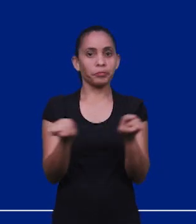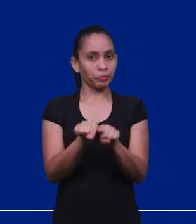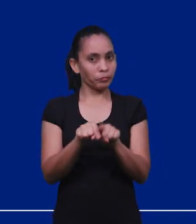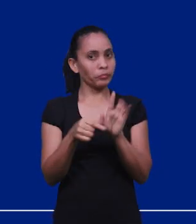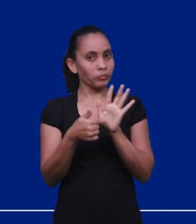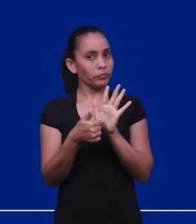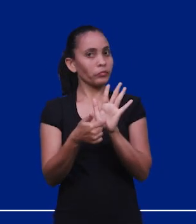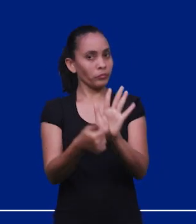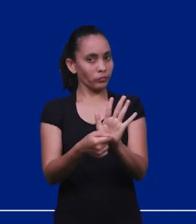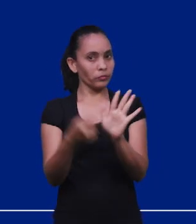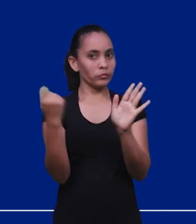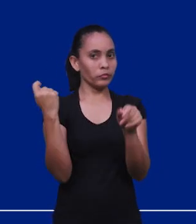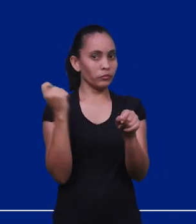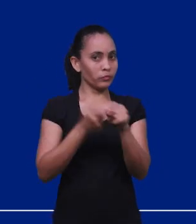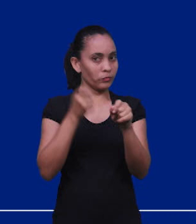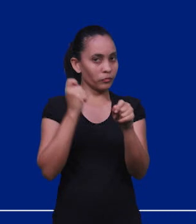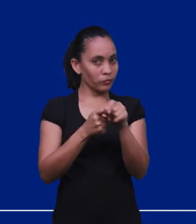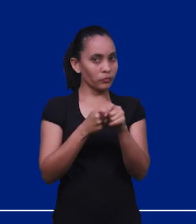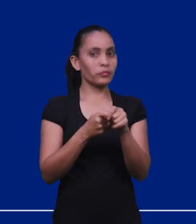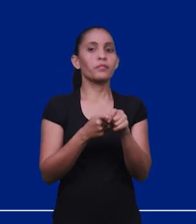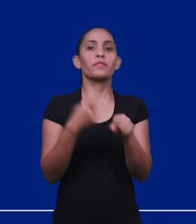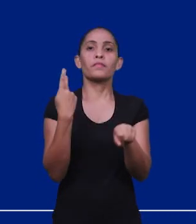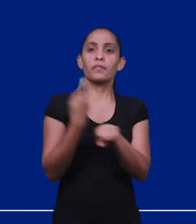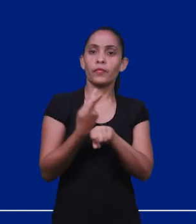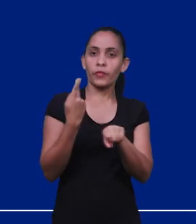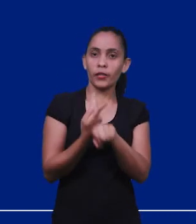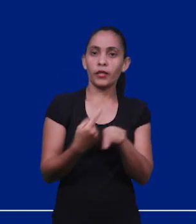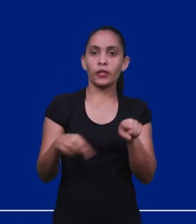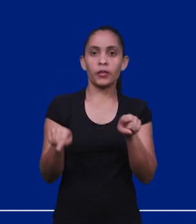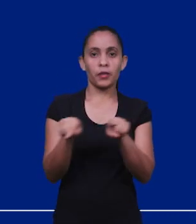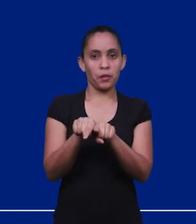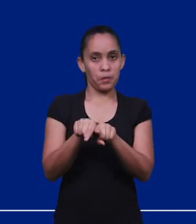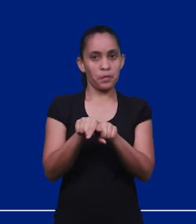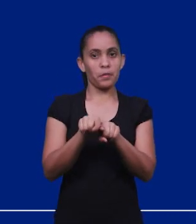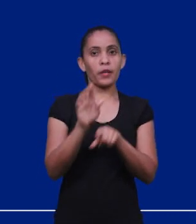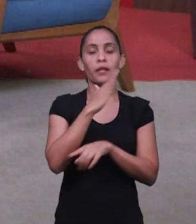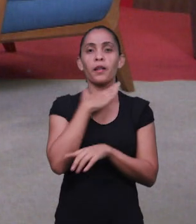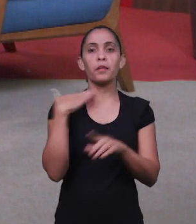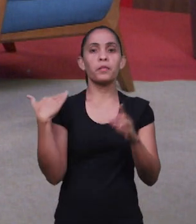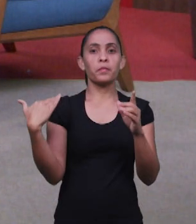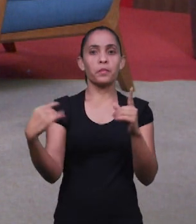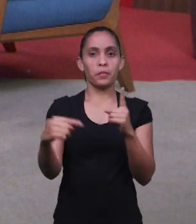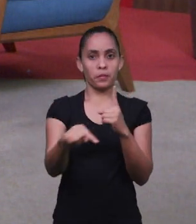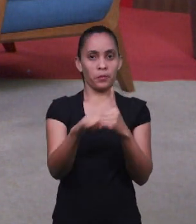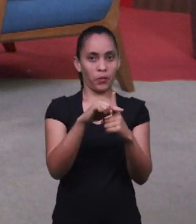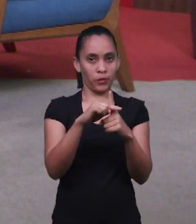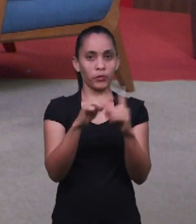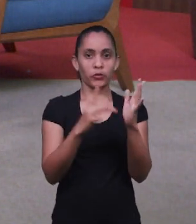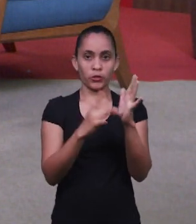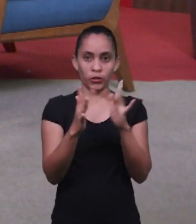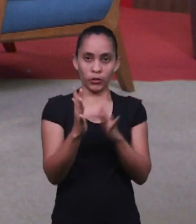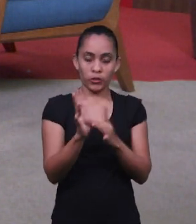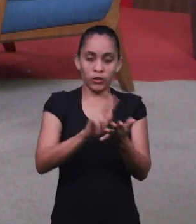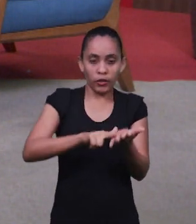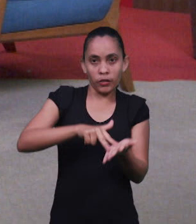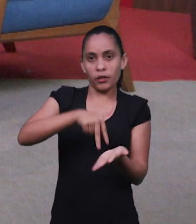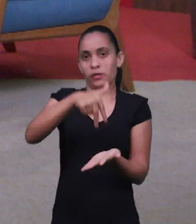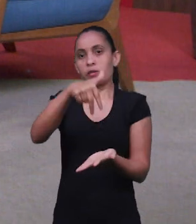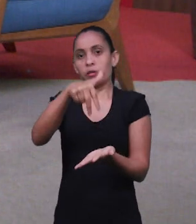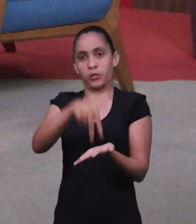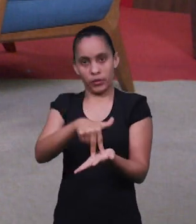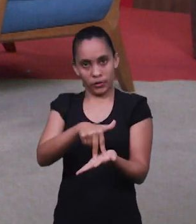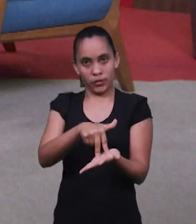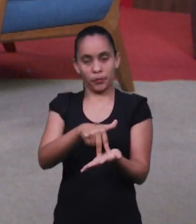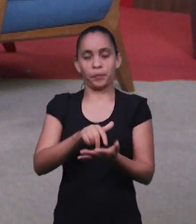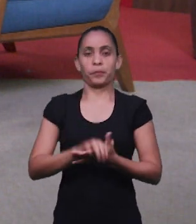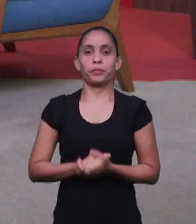La beauté est dans la doctrine de la mort et résurrection du Seigneur Jésus. Ce nous a écrit Rachel Melo